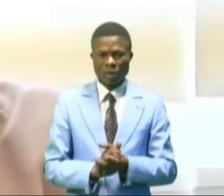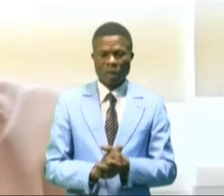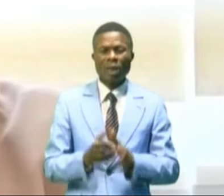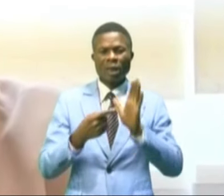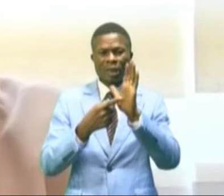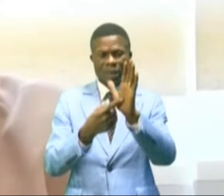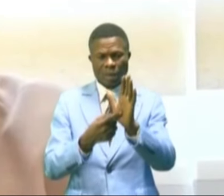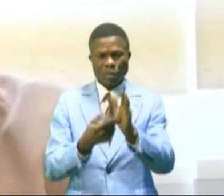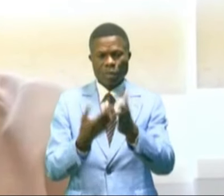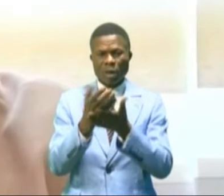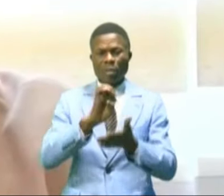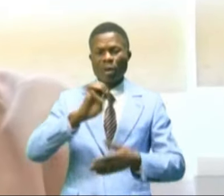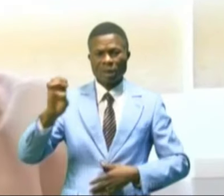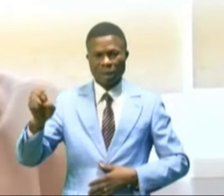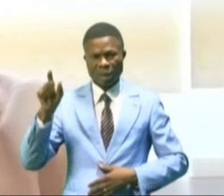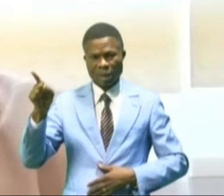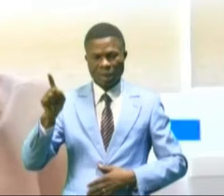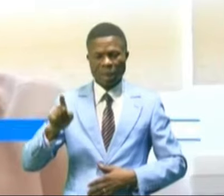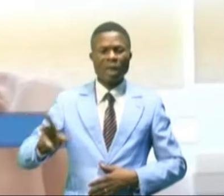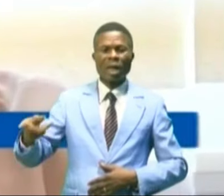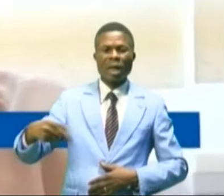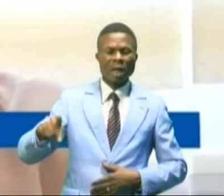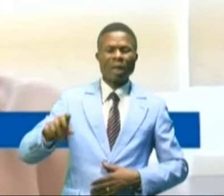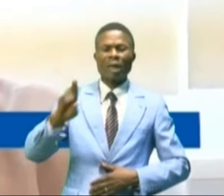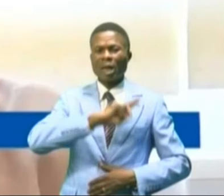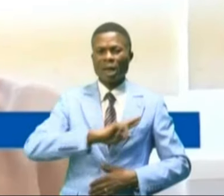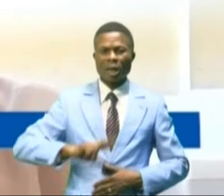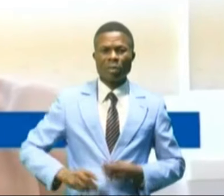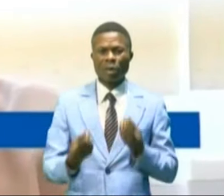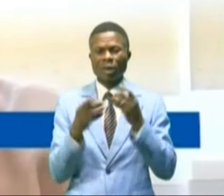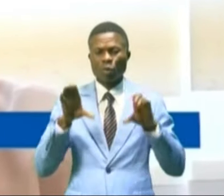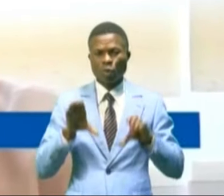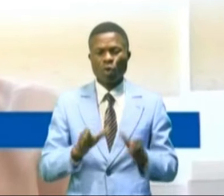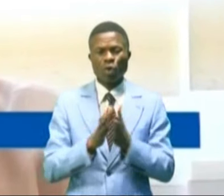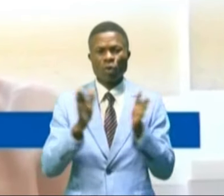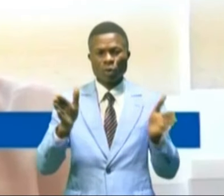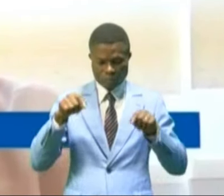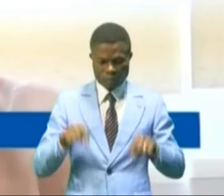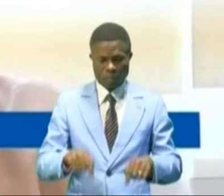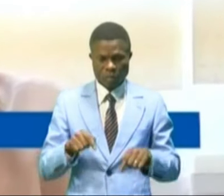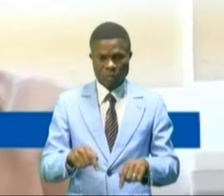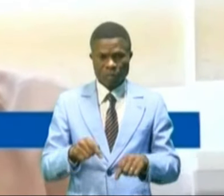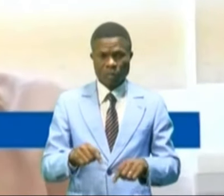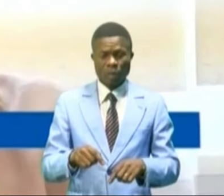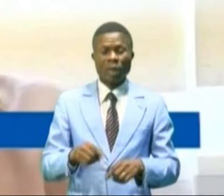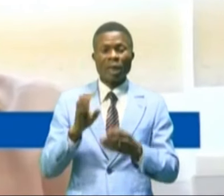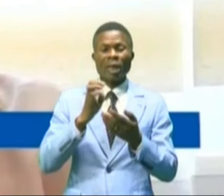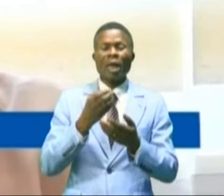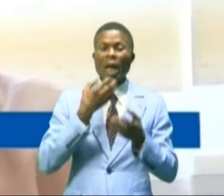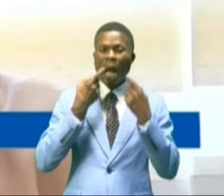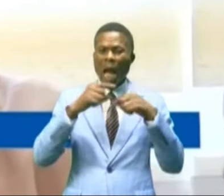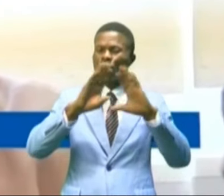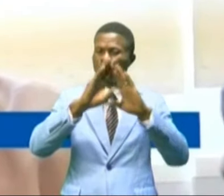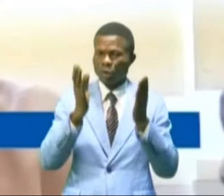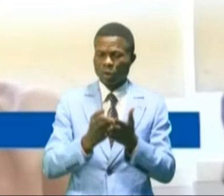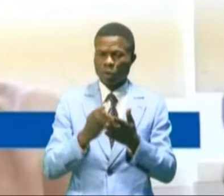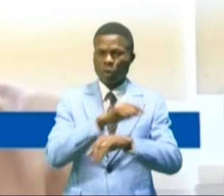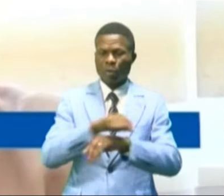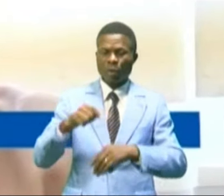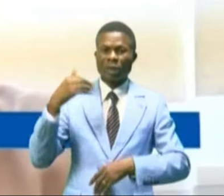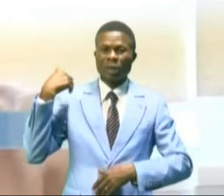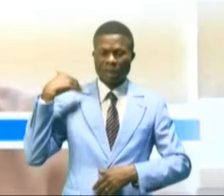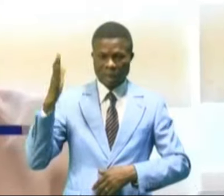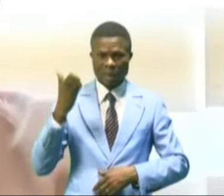nous, à l'Est, et partout dans la République démocratique du Congo. Et aujourd'hui, nous montrons un signal fort à toutes les institutions